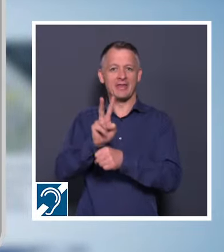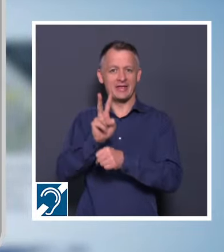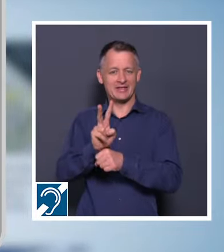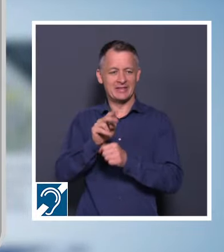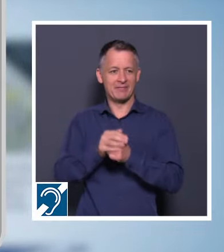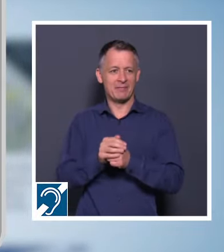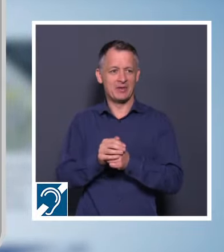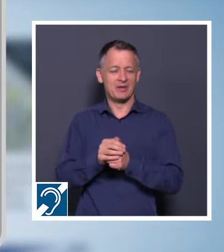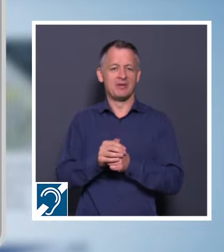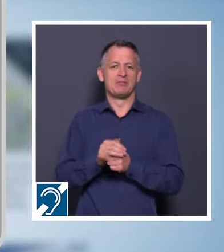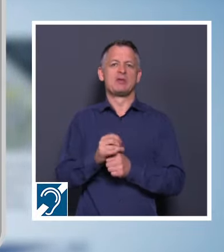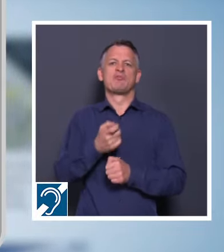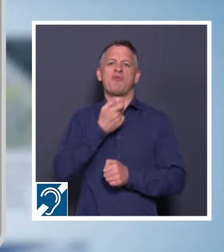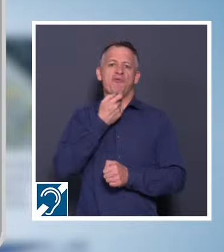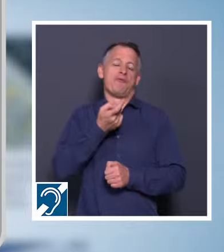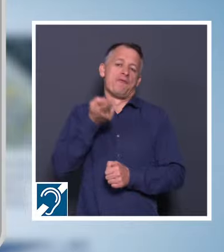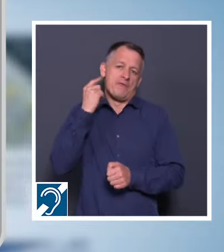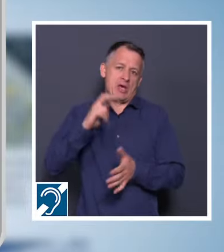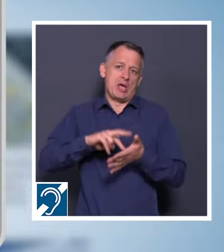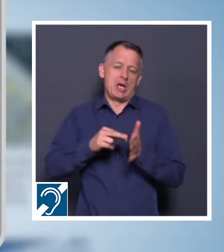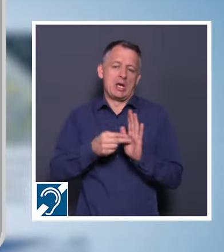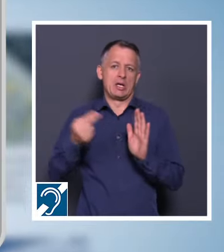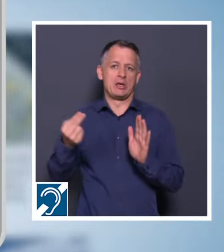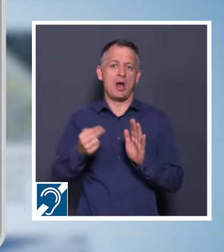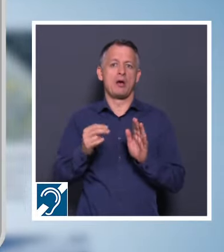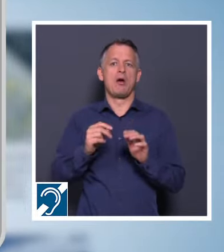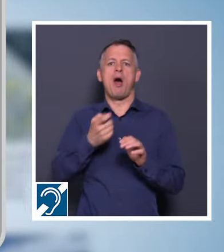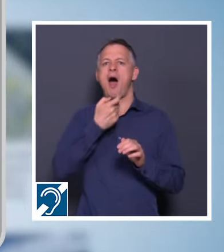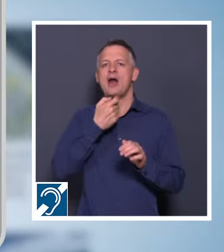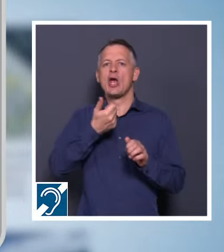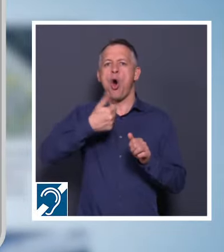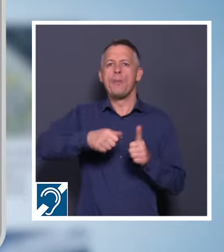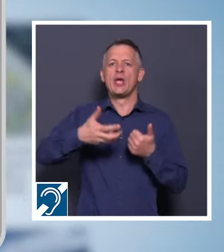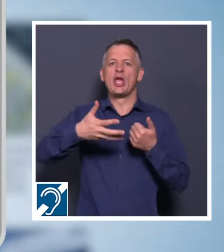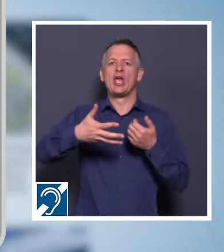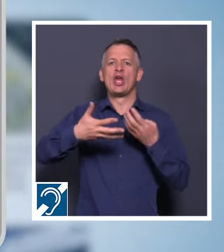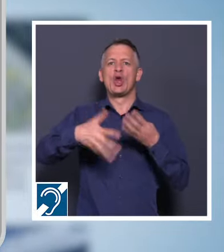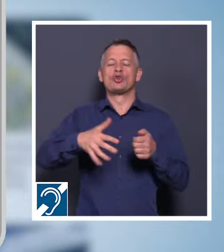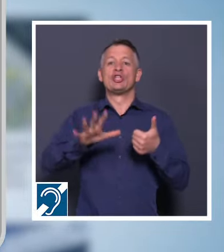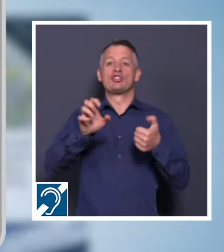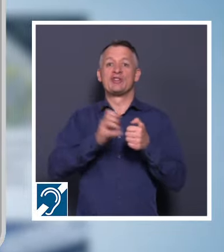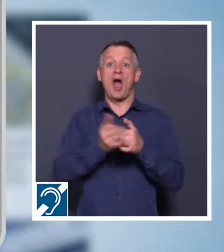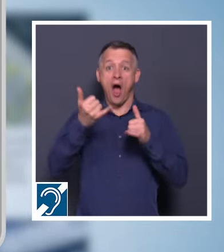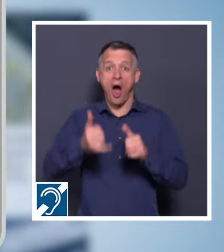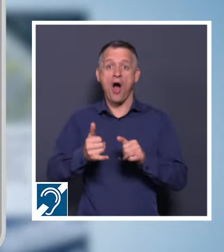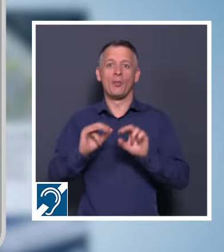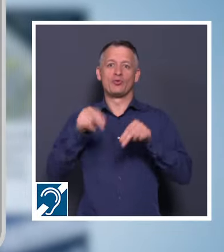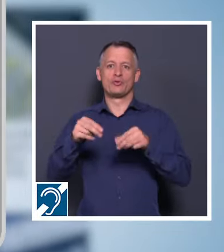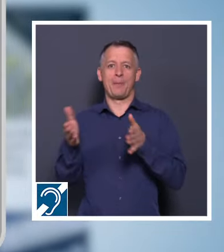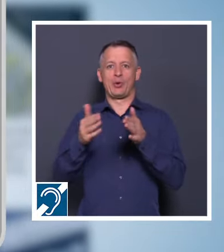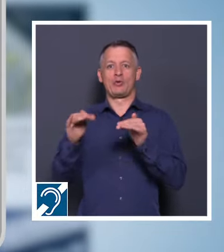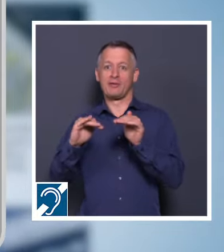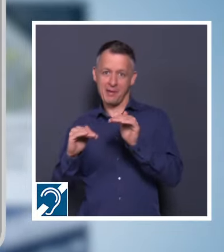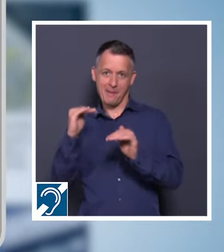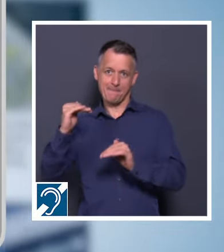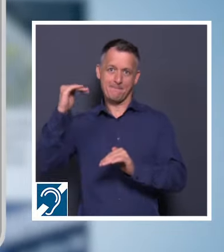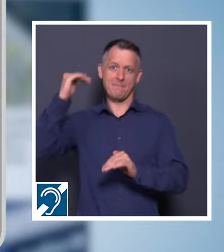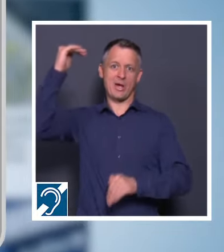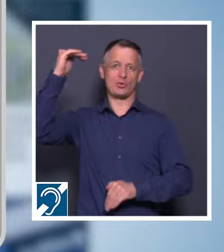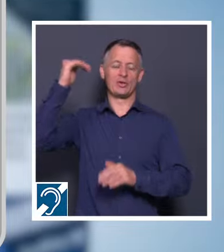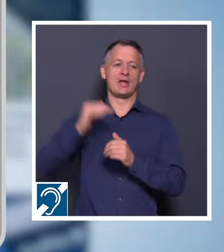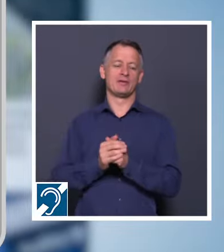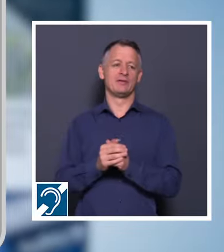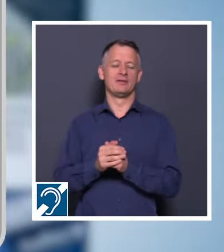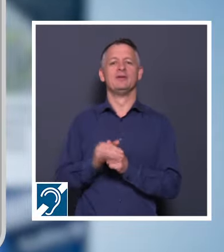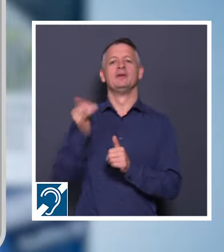început să fie dezvoltată prin anii 60, abia acum a ajuns cumva la un soi de maturitate, dar este un soi de maturitate vizibilă